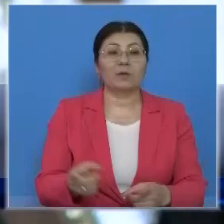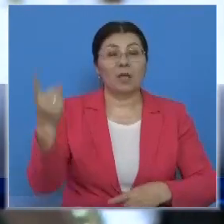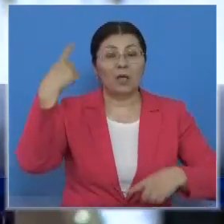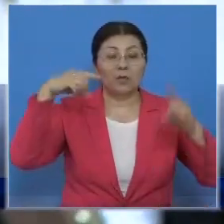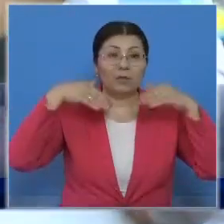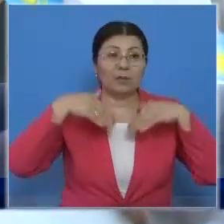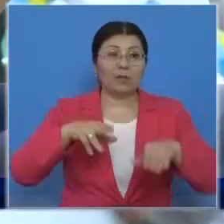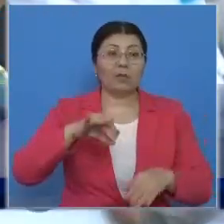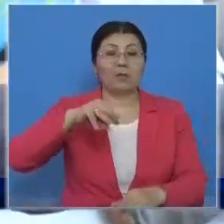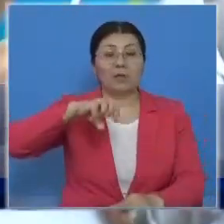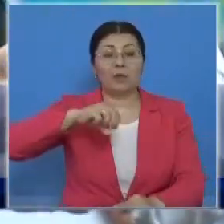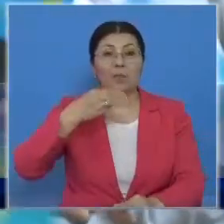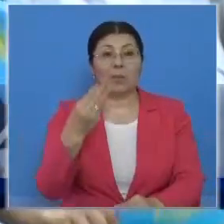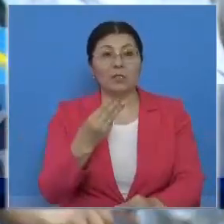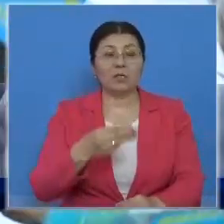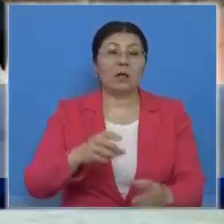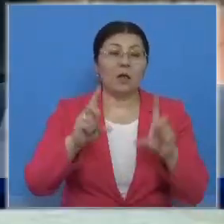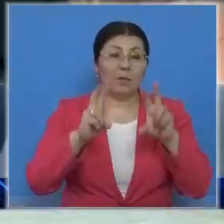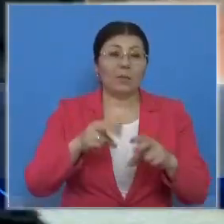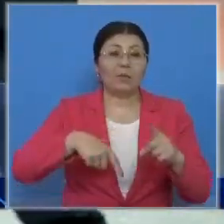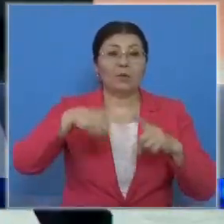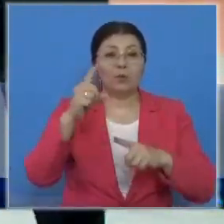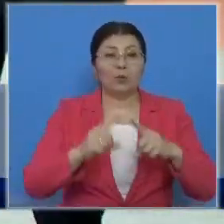колледжа Димаша Кудайбергена «Туған жер».